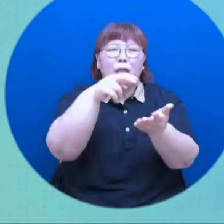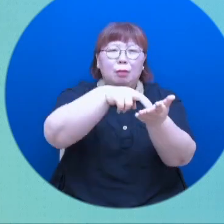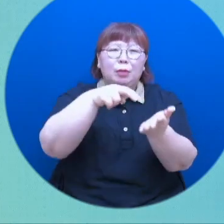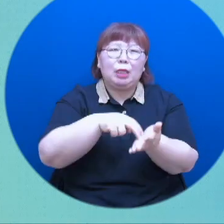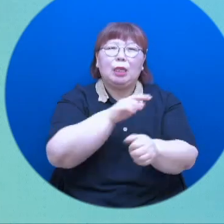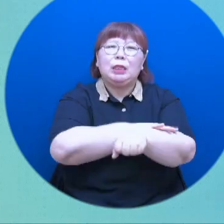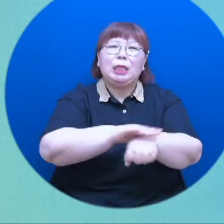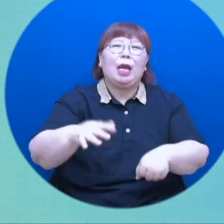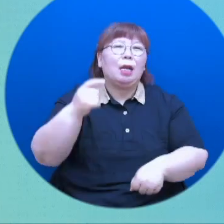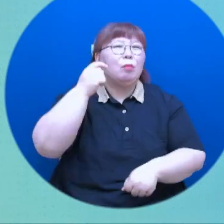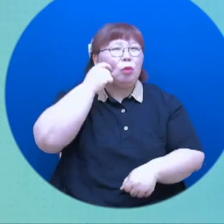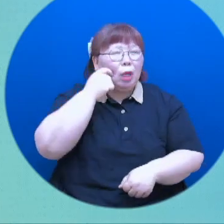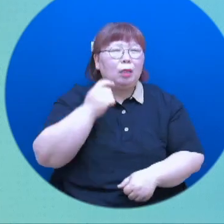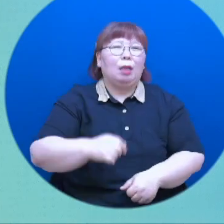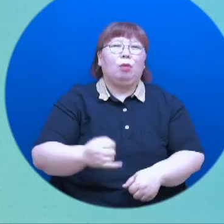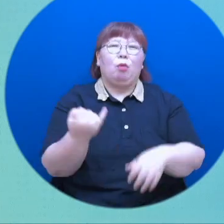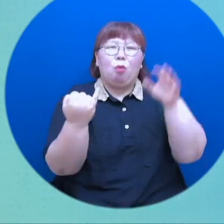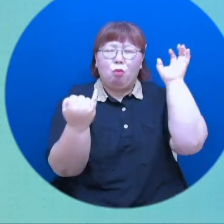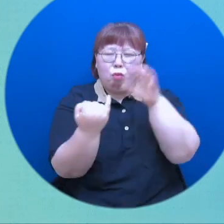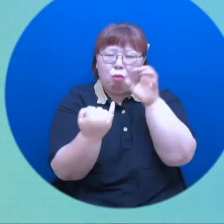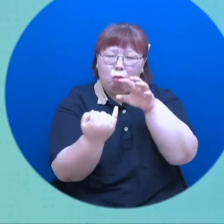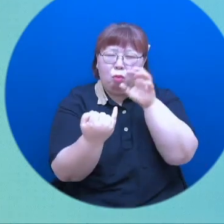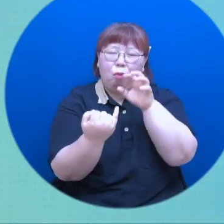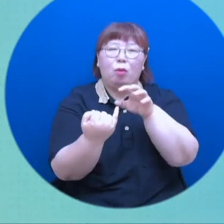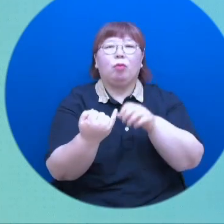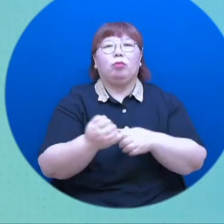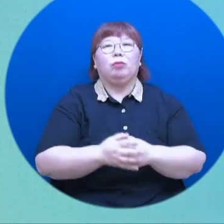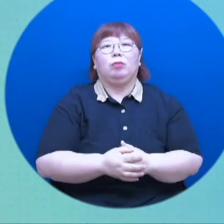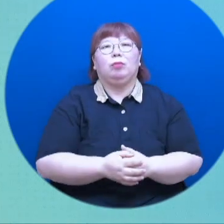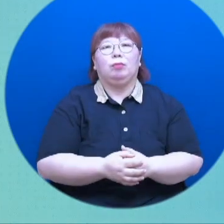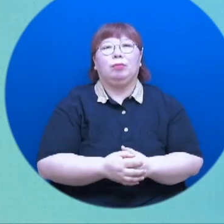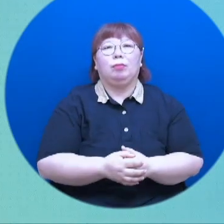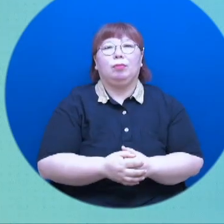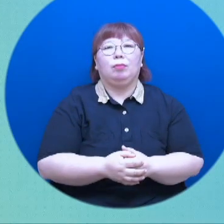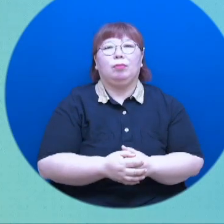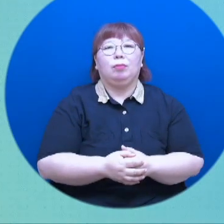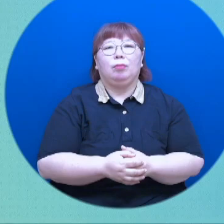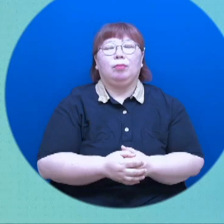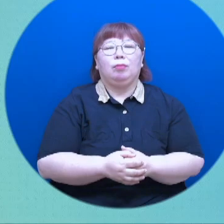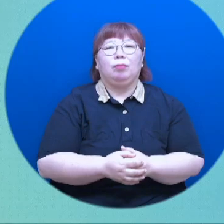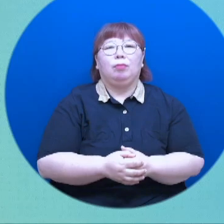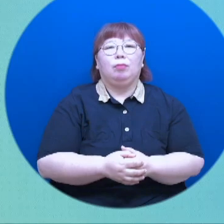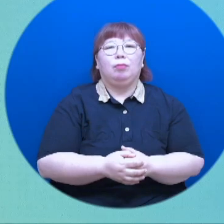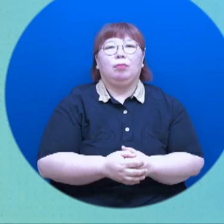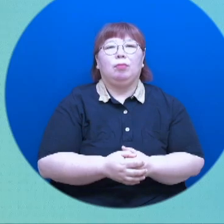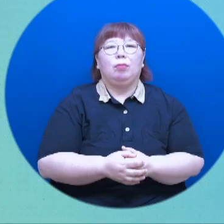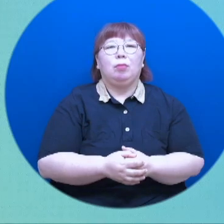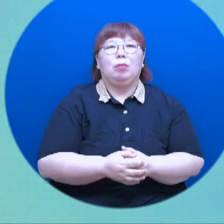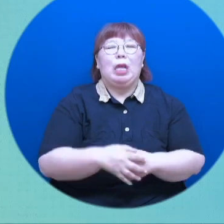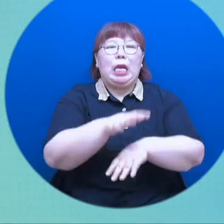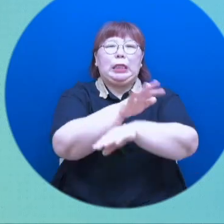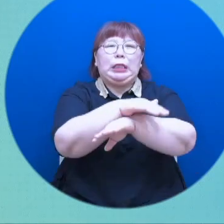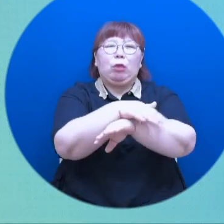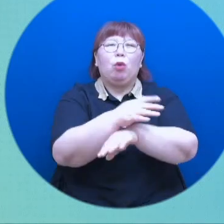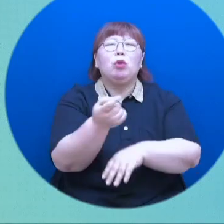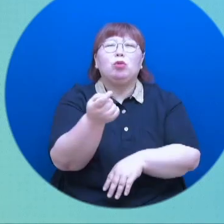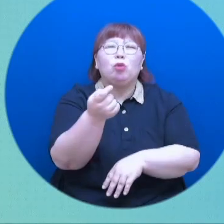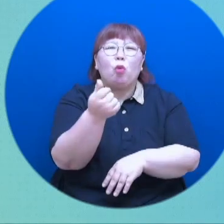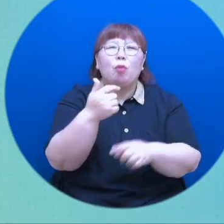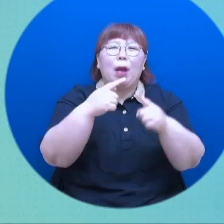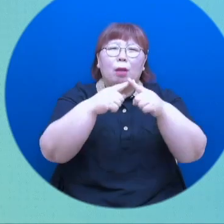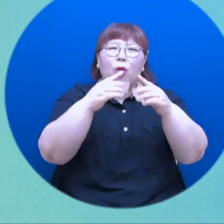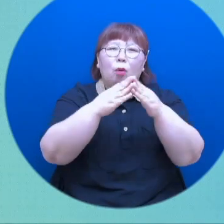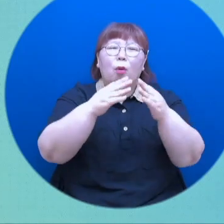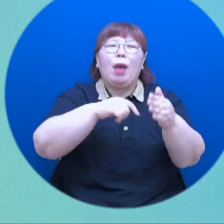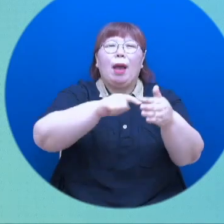못하는 건 말하지 않으면서 얼마나 아내를 괴롭혔는지 모릅니다. 시골 조그만 교회에서 교인들